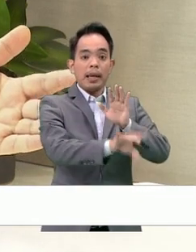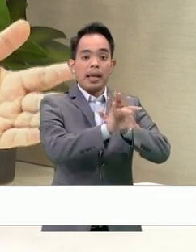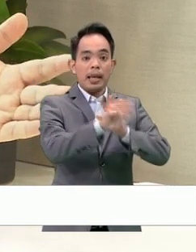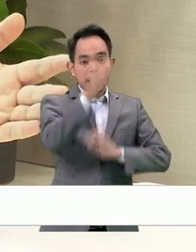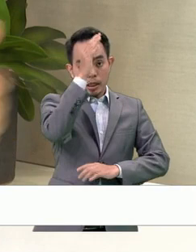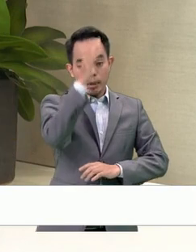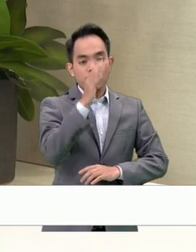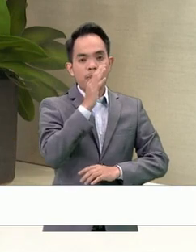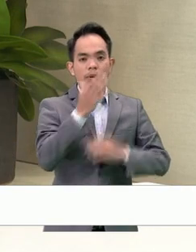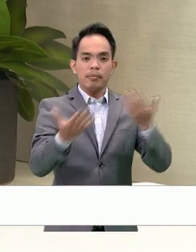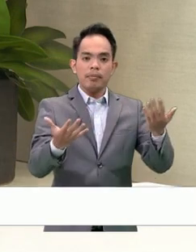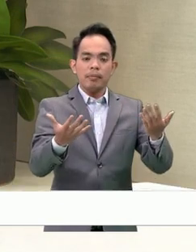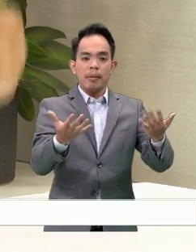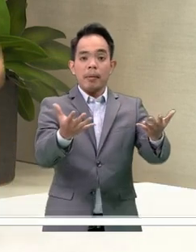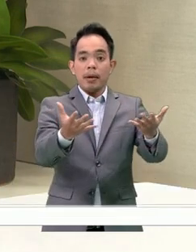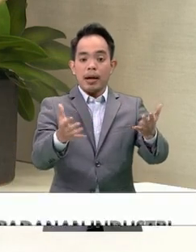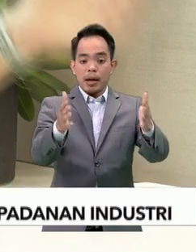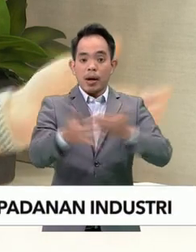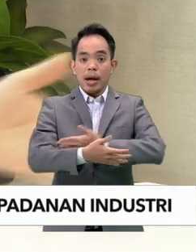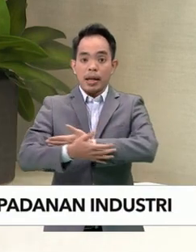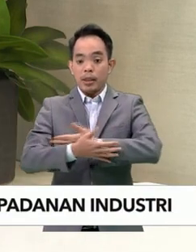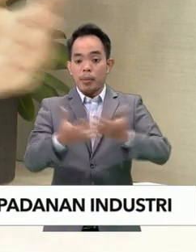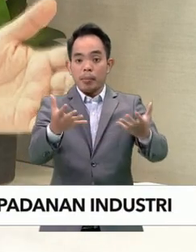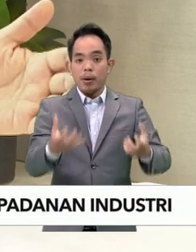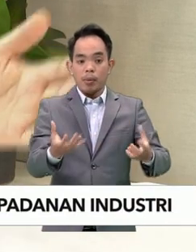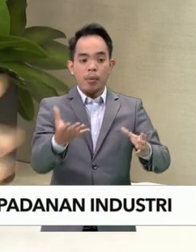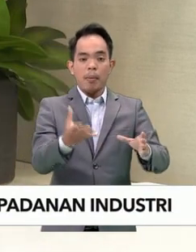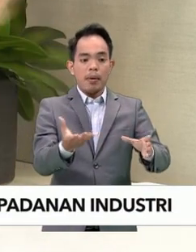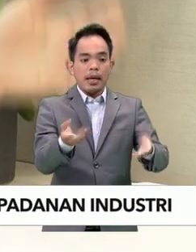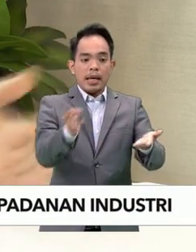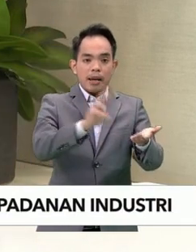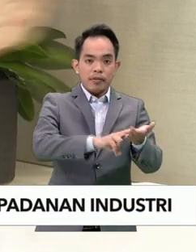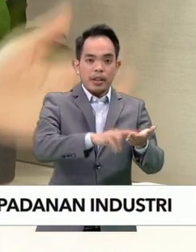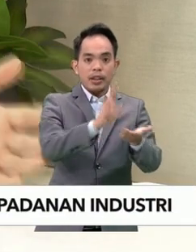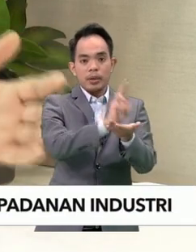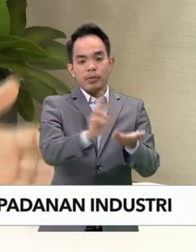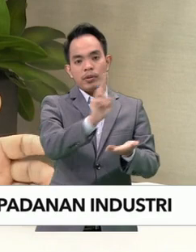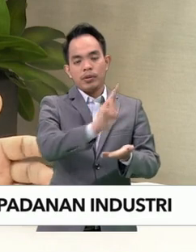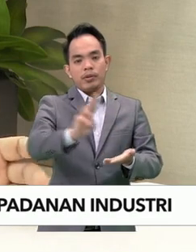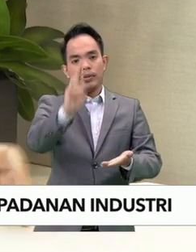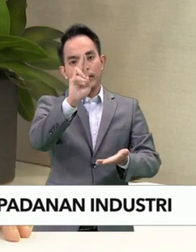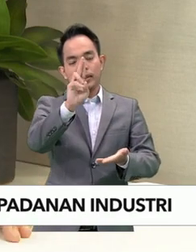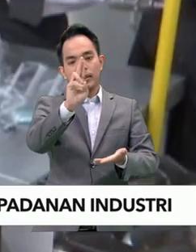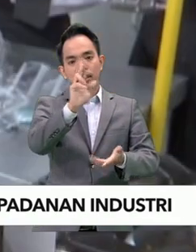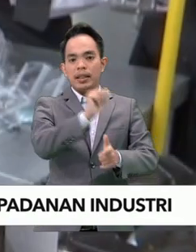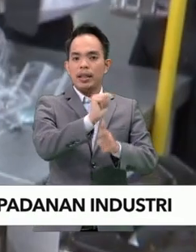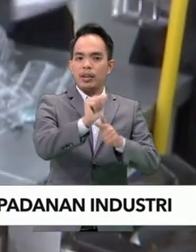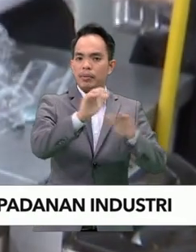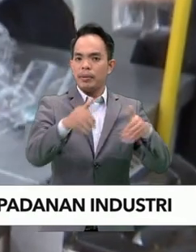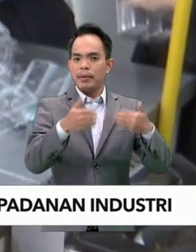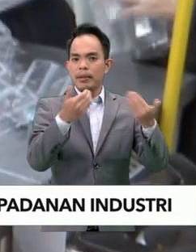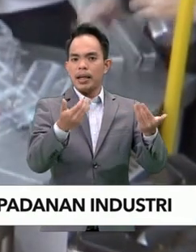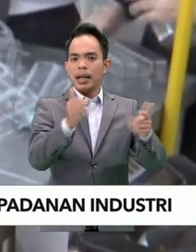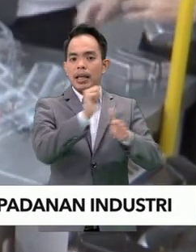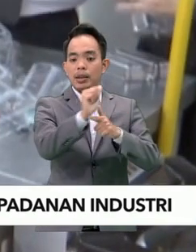bapak sama ada anak tuna masuk ke University dan sebagainya ataupun